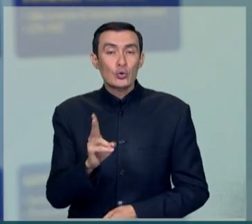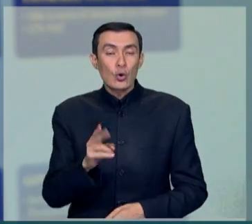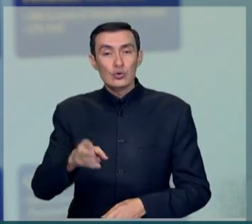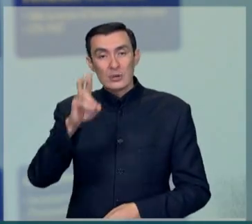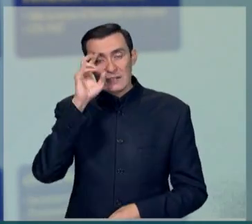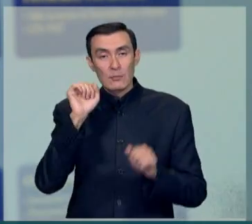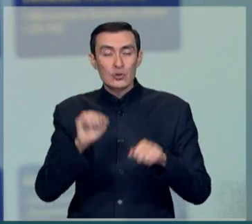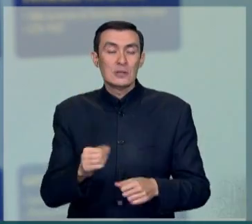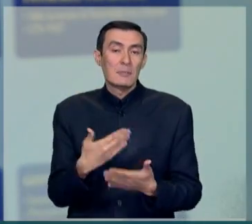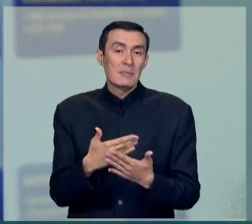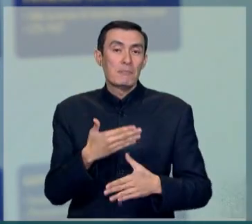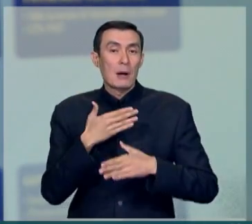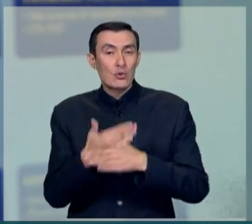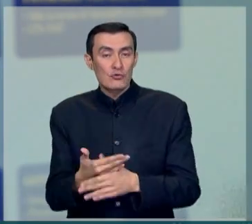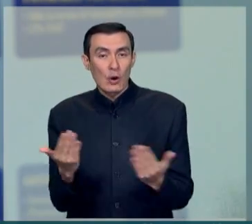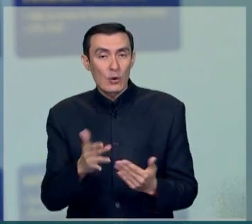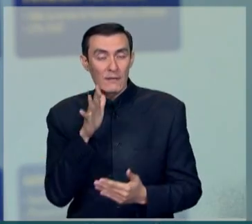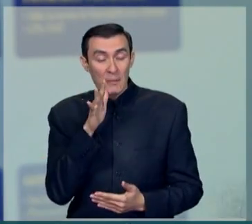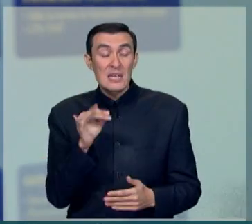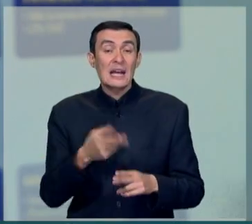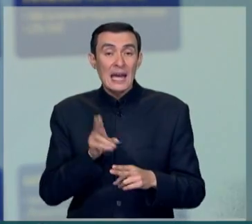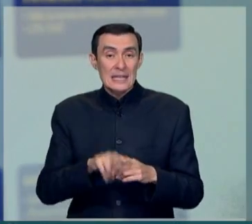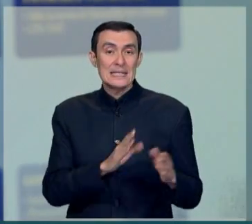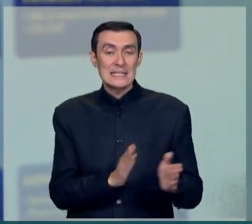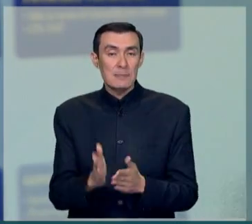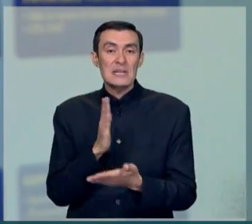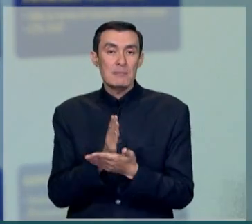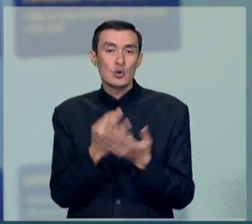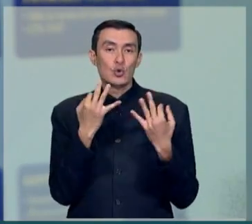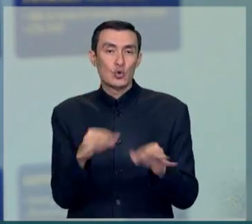государство может помочь и что характерно к этой системе имеют доступ все